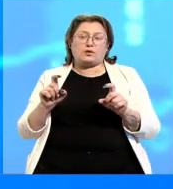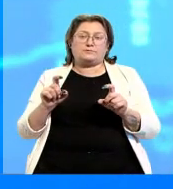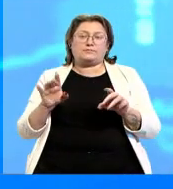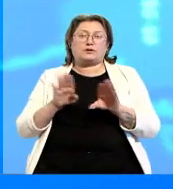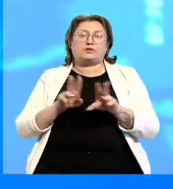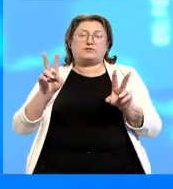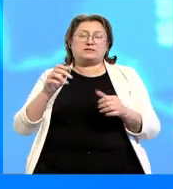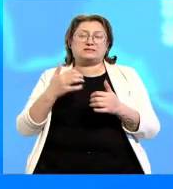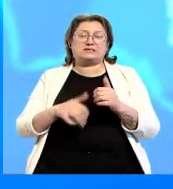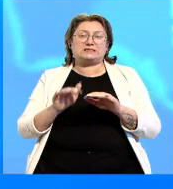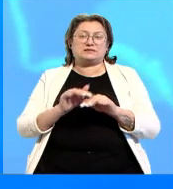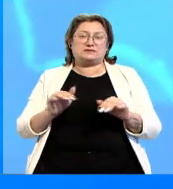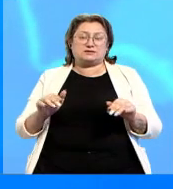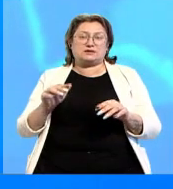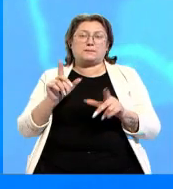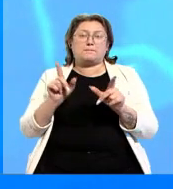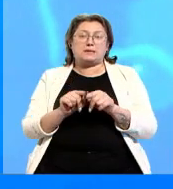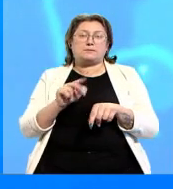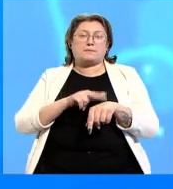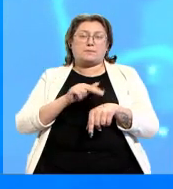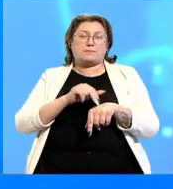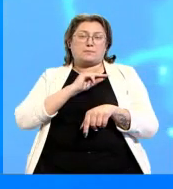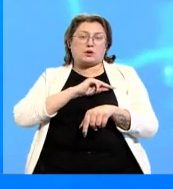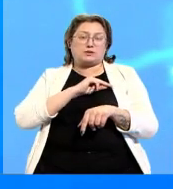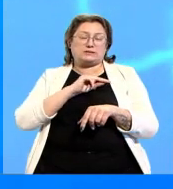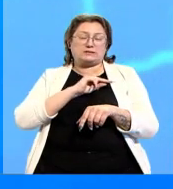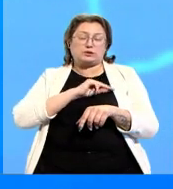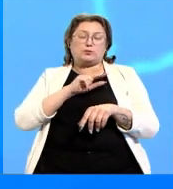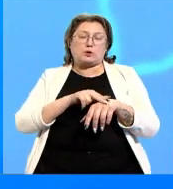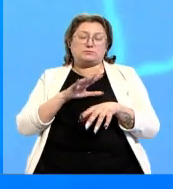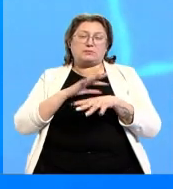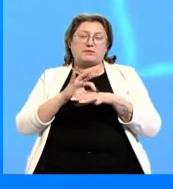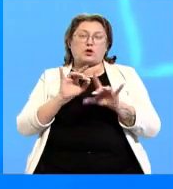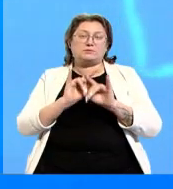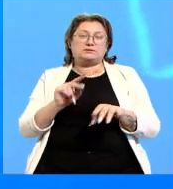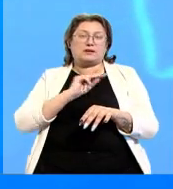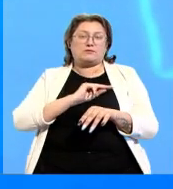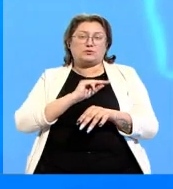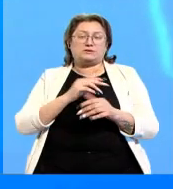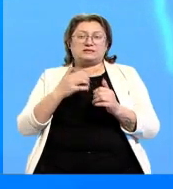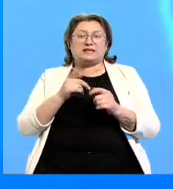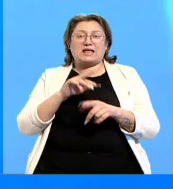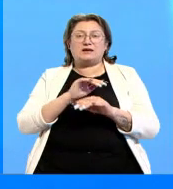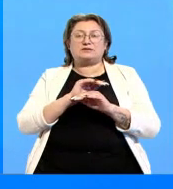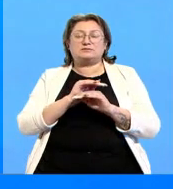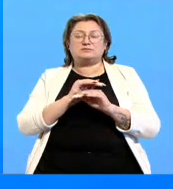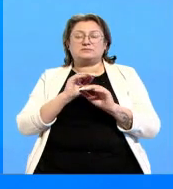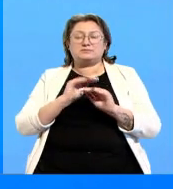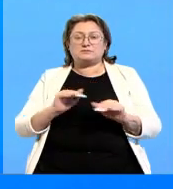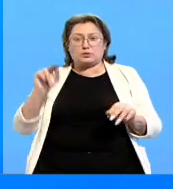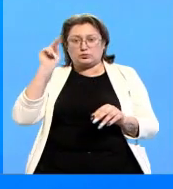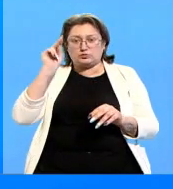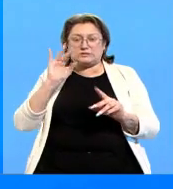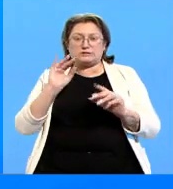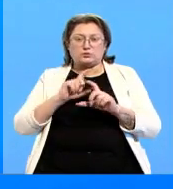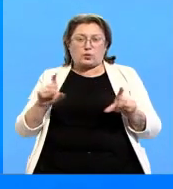арасында полиция қызметкерлері, мектеп оқушылары мен колледж студенттері арасында түсіндірме жұмыстары өткізілді. Жасөспірімдер үшін жолда жүру